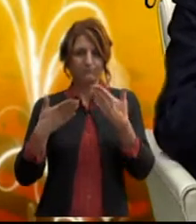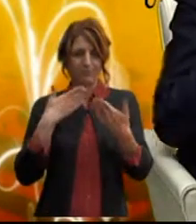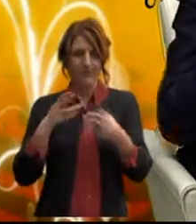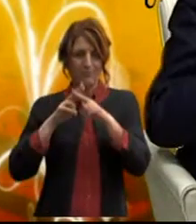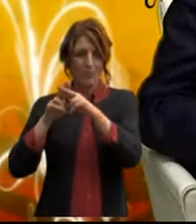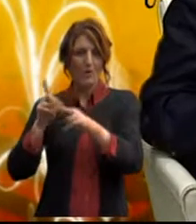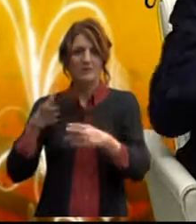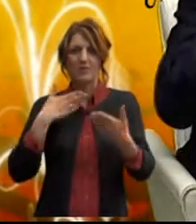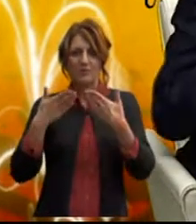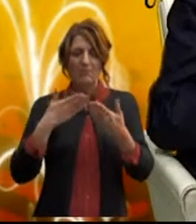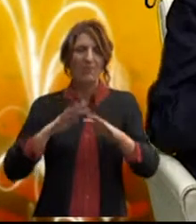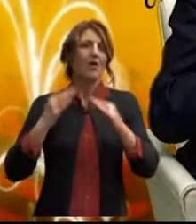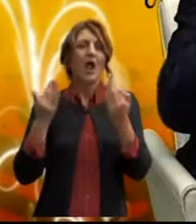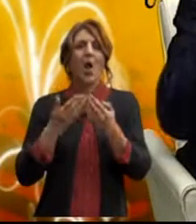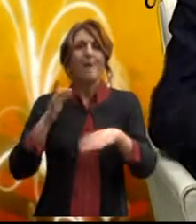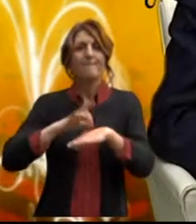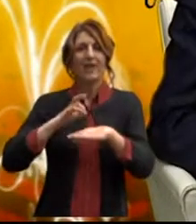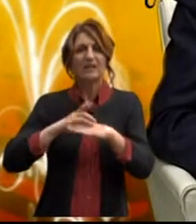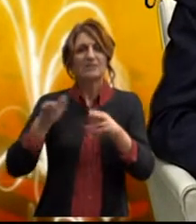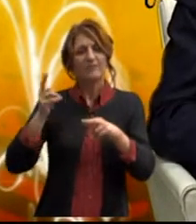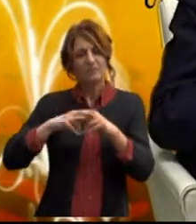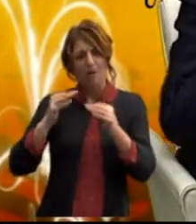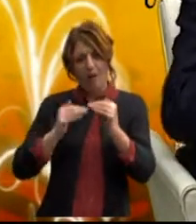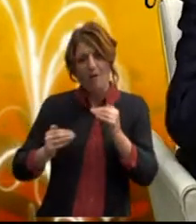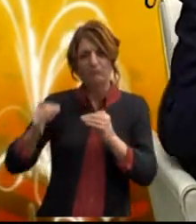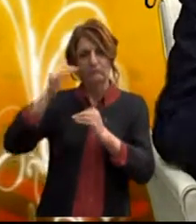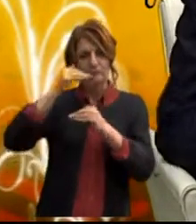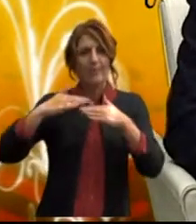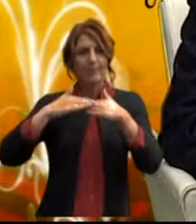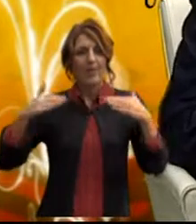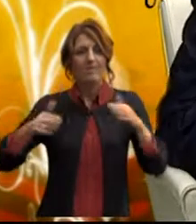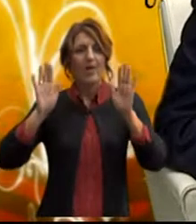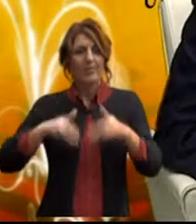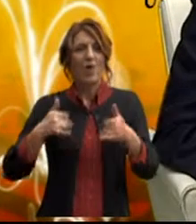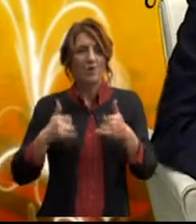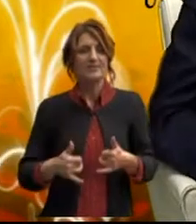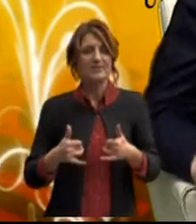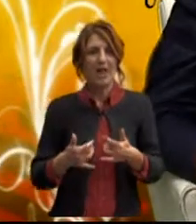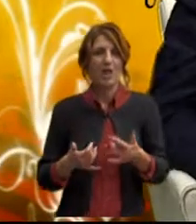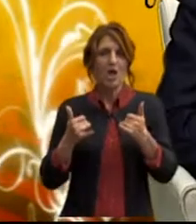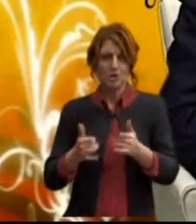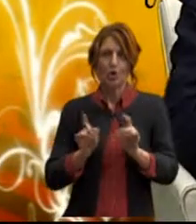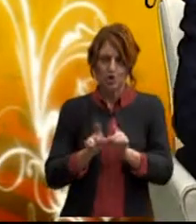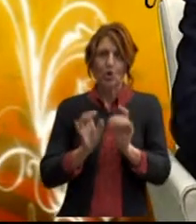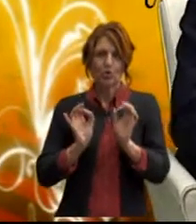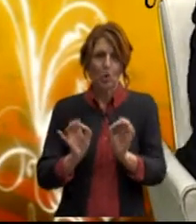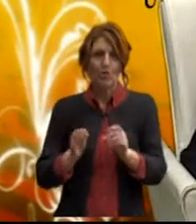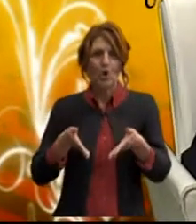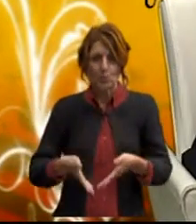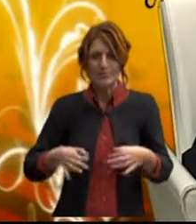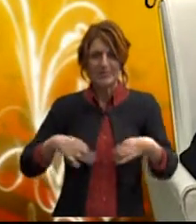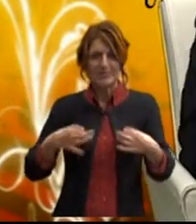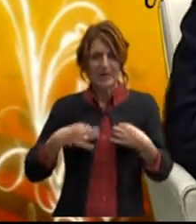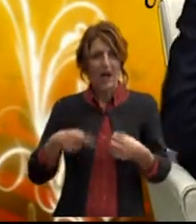Dakle, mi želimo dići medicinu na jedan daleko viši nivo od ove koje imamo, premda i ovaj zadovoljavajući. Mogu reći da je zdravstvo možda jedan